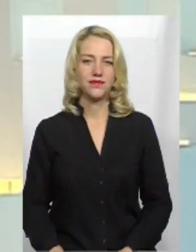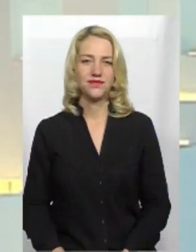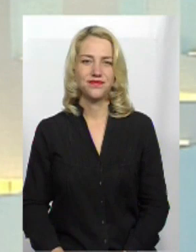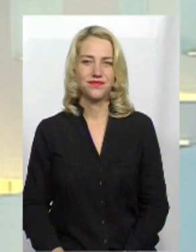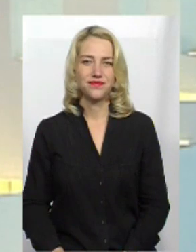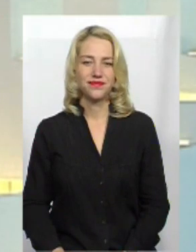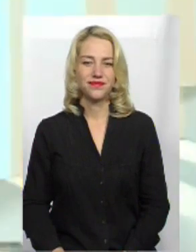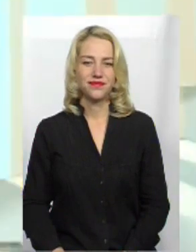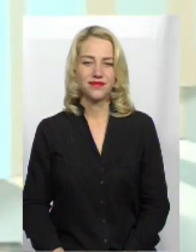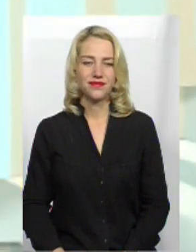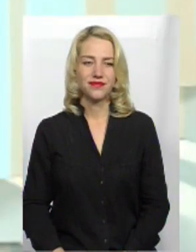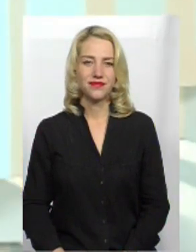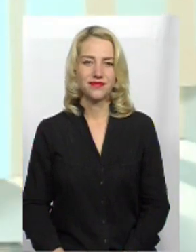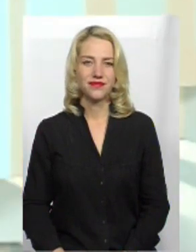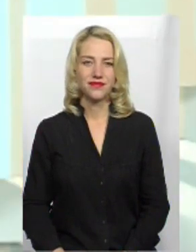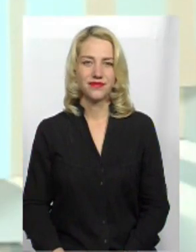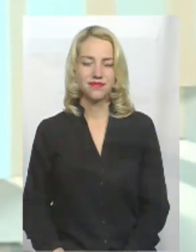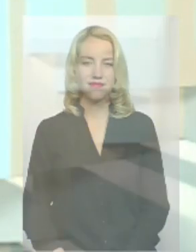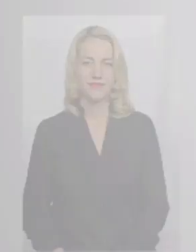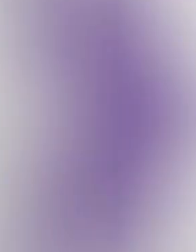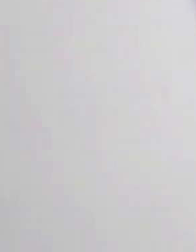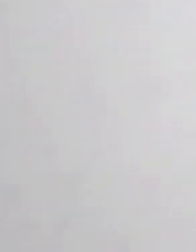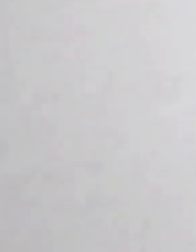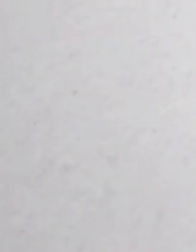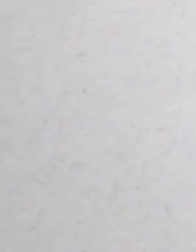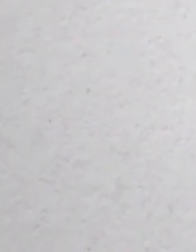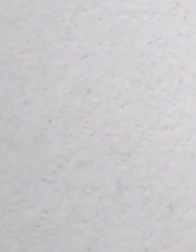Дякую. Прошу, коротка візитівка.